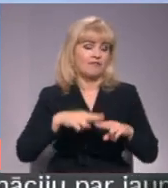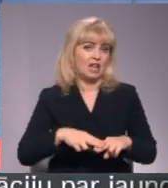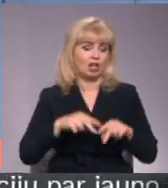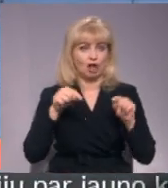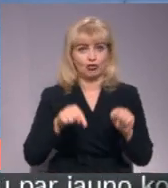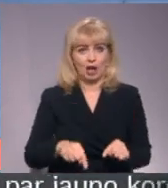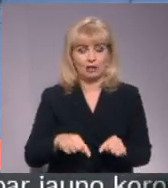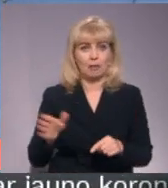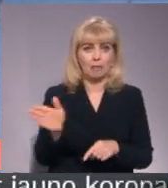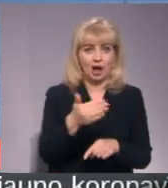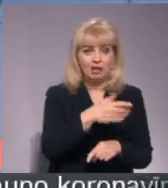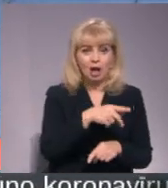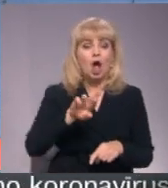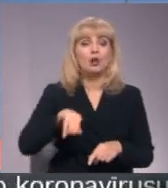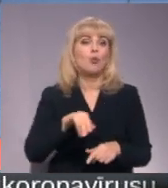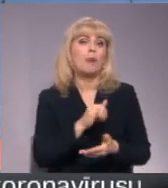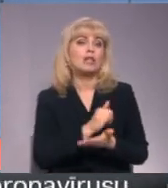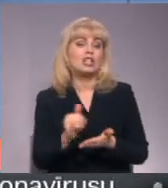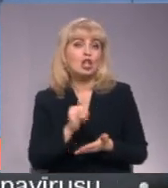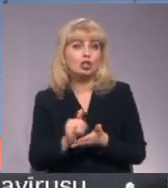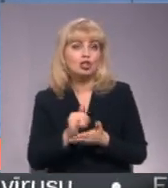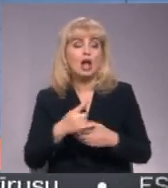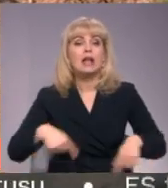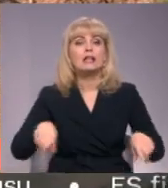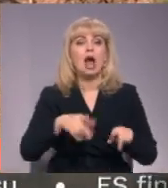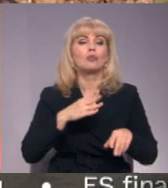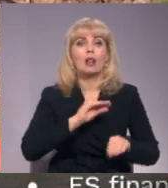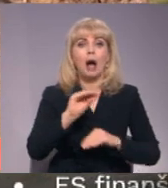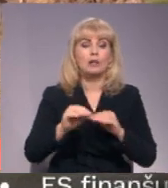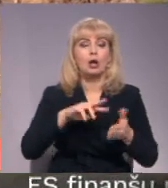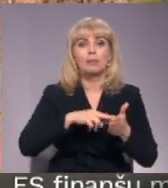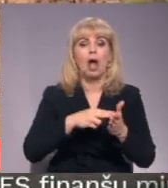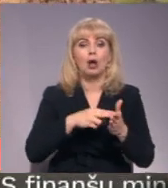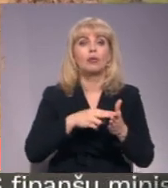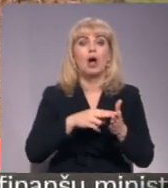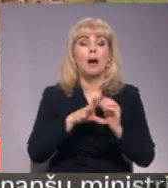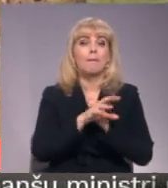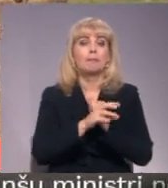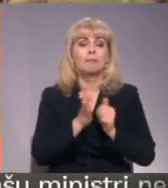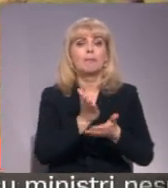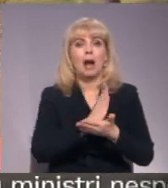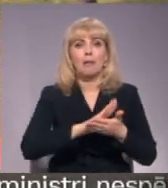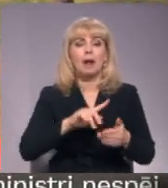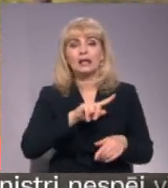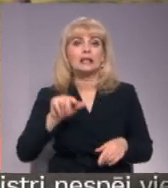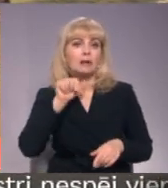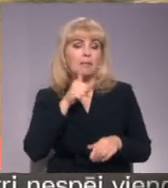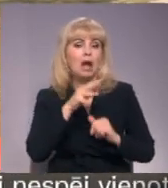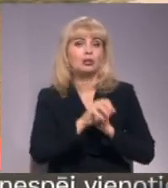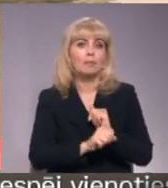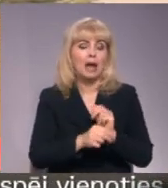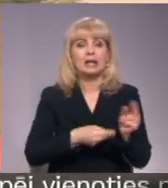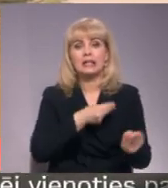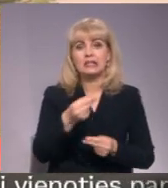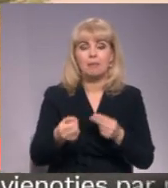pastaigāja. Dubnas upes tīrīšanu un teritorijas labiekārtošanu plānots pabeigt līdz maija beigām. Atjaunošanas darbu izmaksas